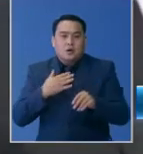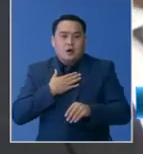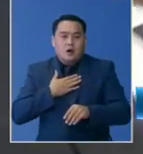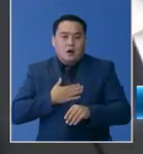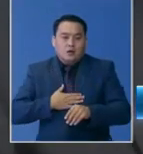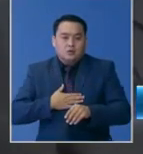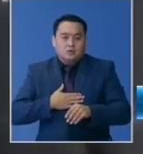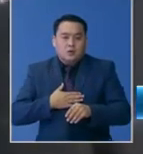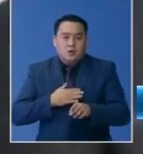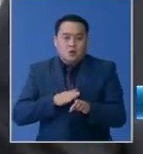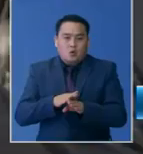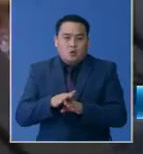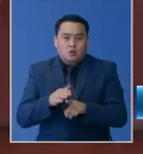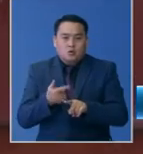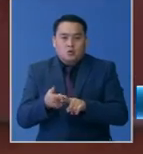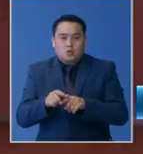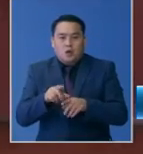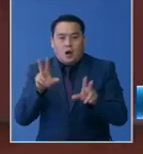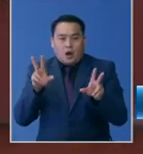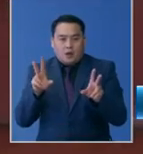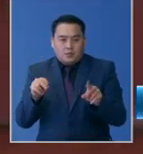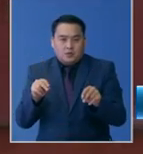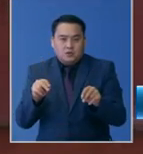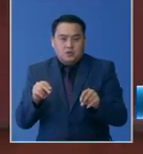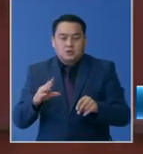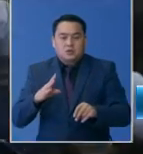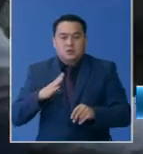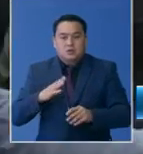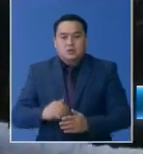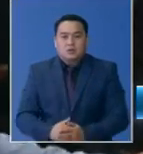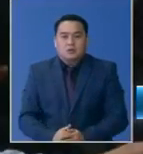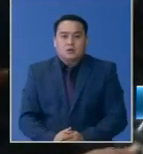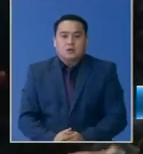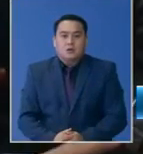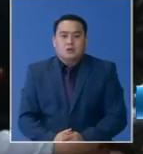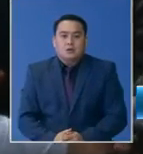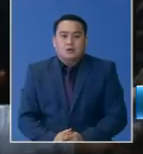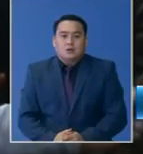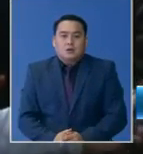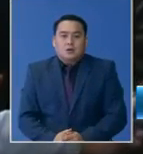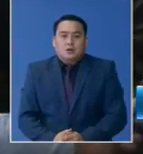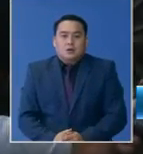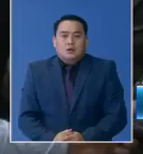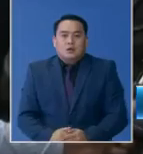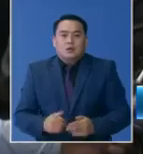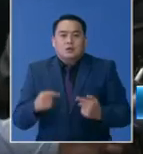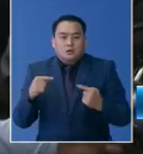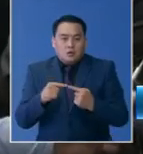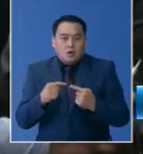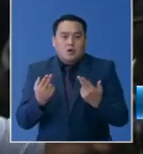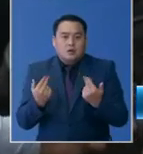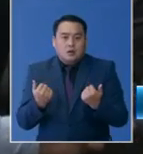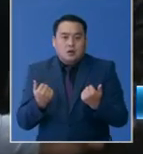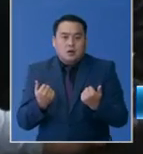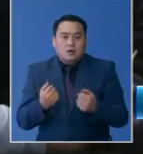асықпаған сыңайлы. Осы жолы тағы сөз беретін әдетінен жаңылған жоқ. Да или нет? Ты в прошлом году тоже говорил, да?